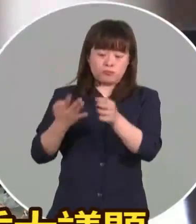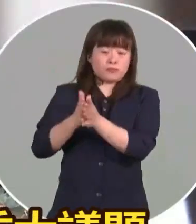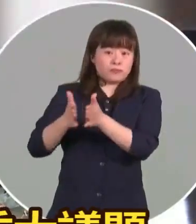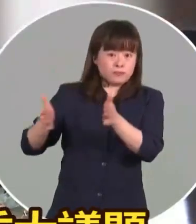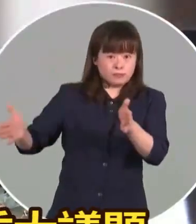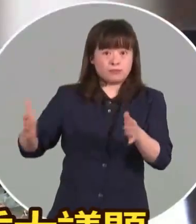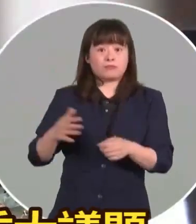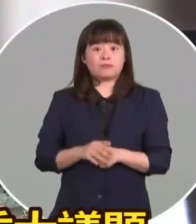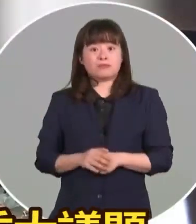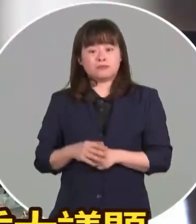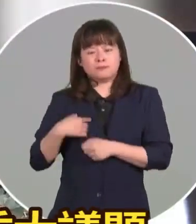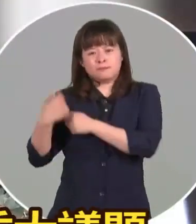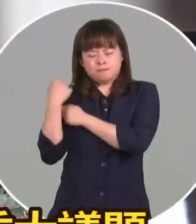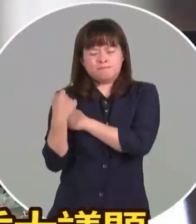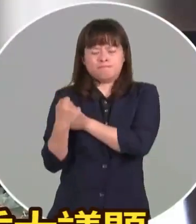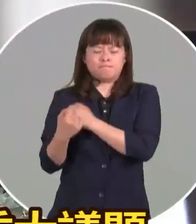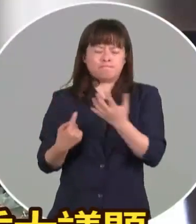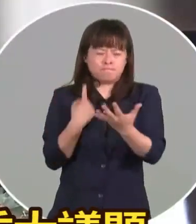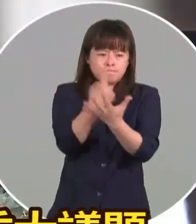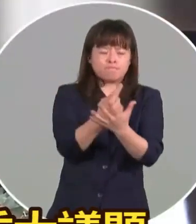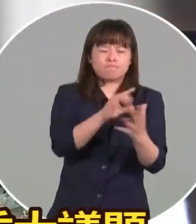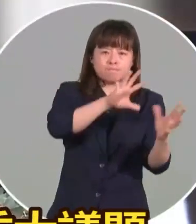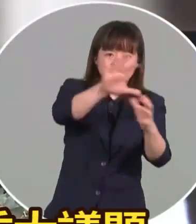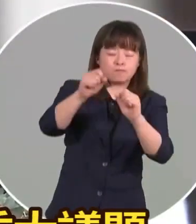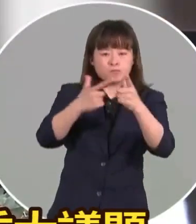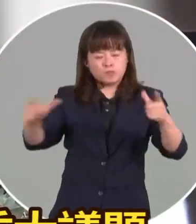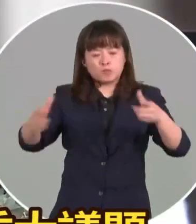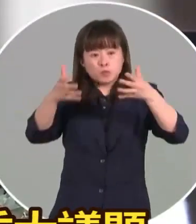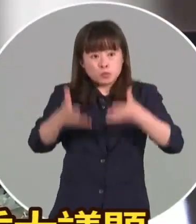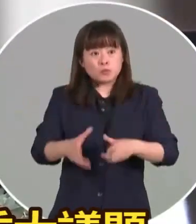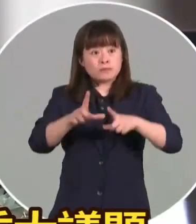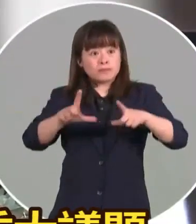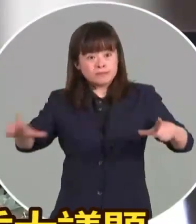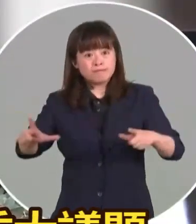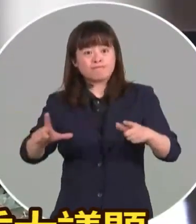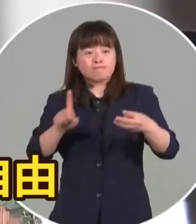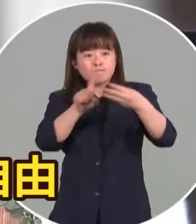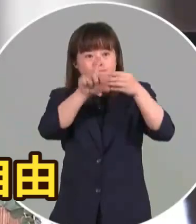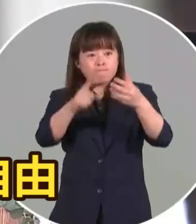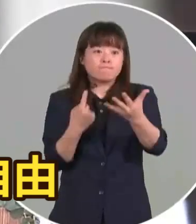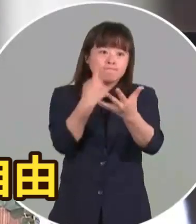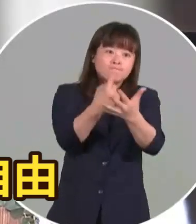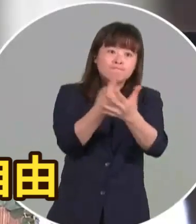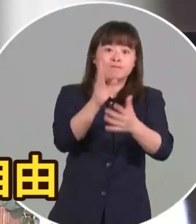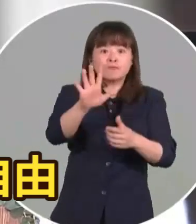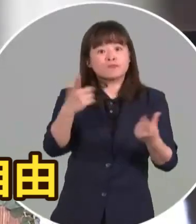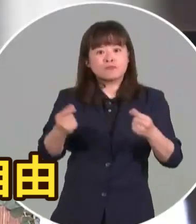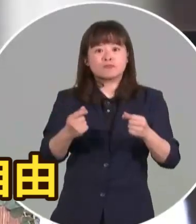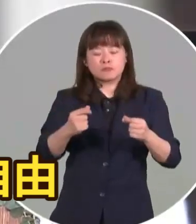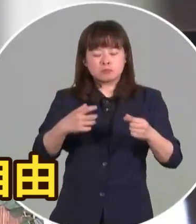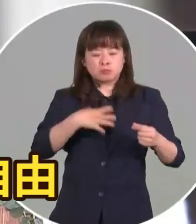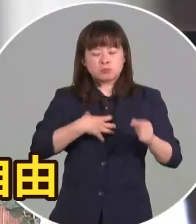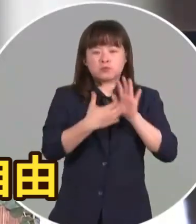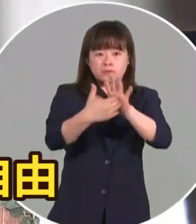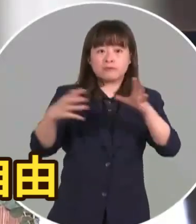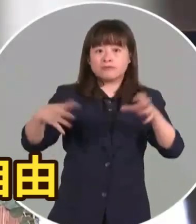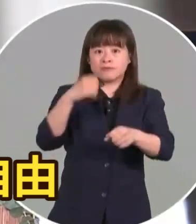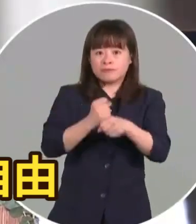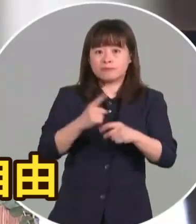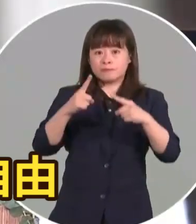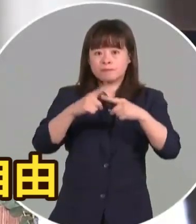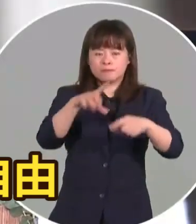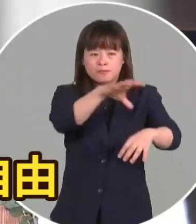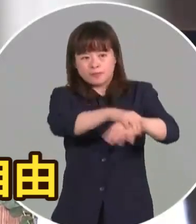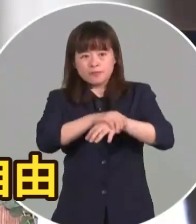感。我们积极地参与各项国际重大的议题，包括反恐合作、人道救